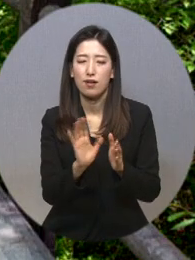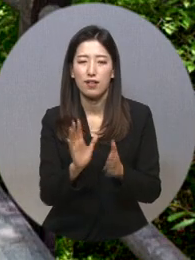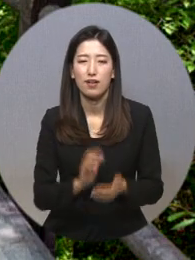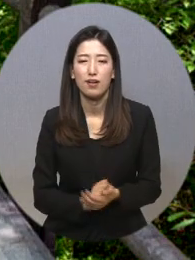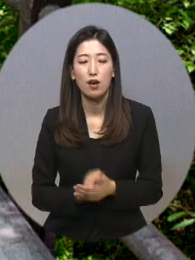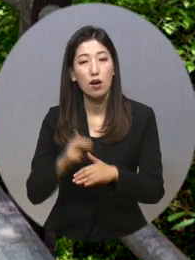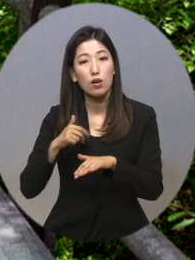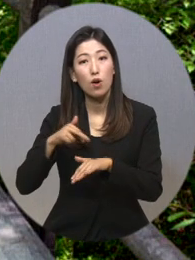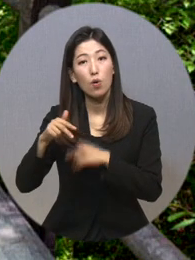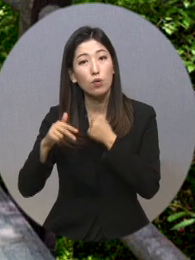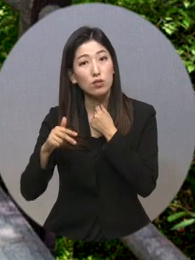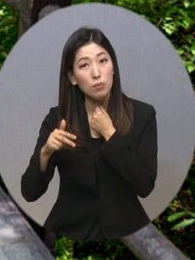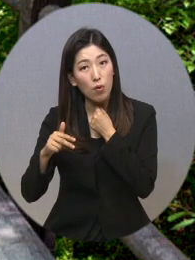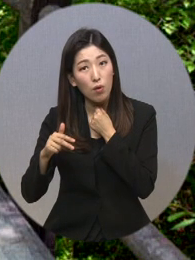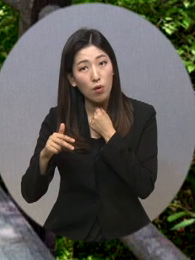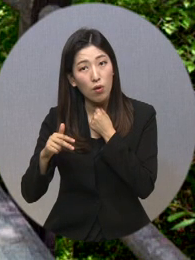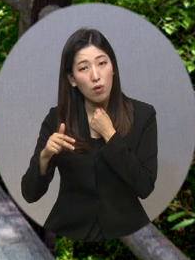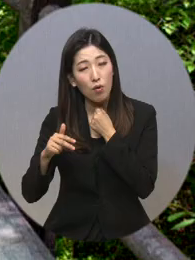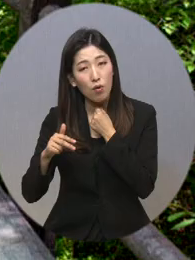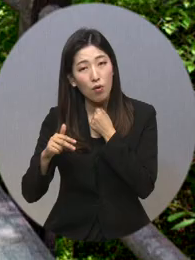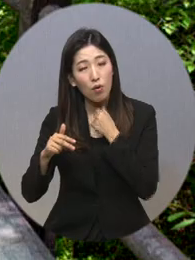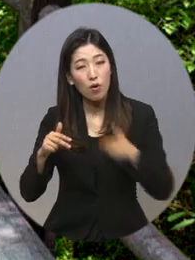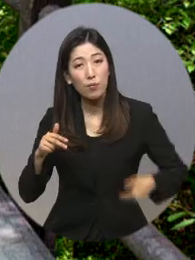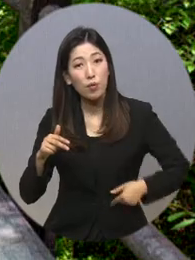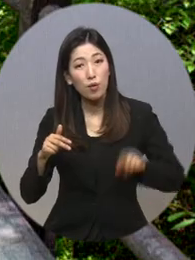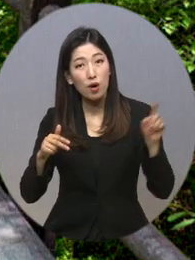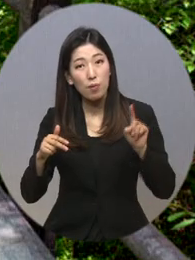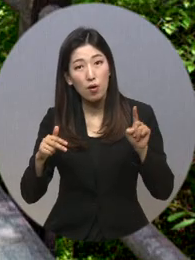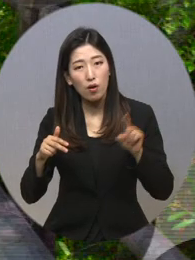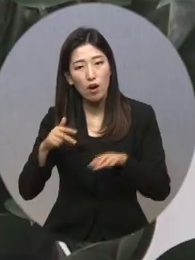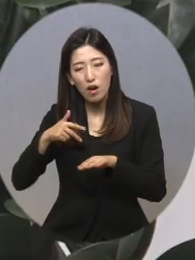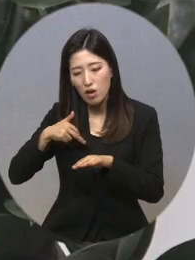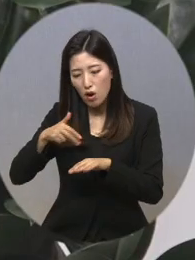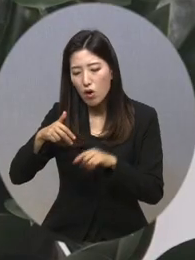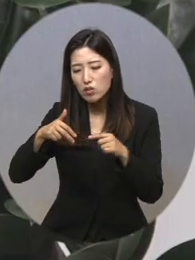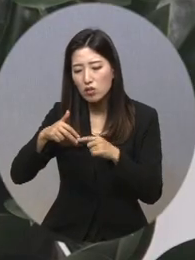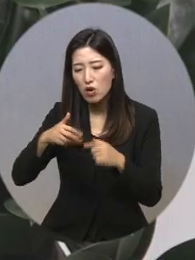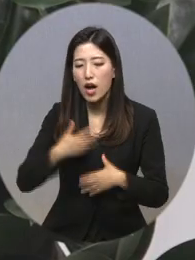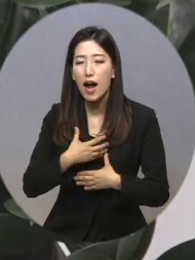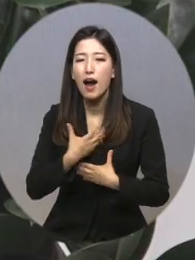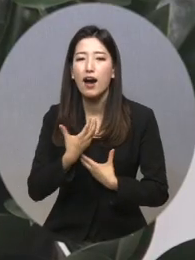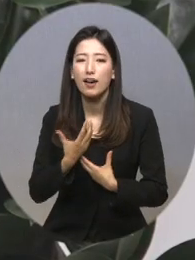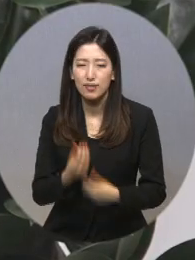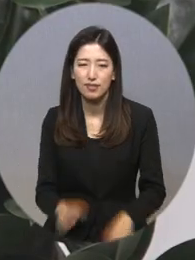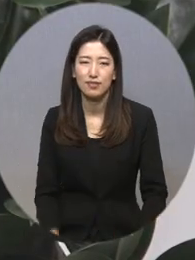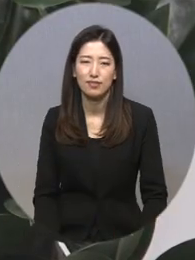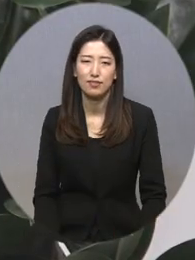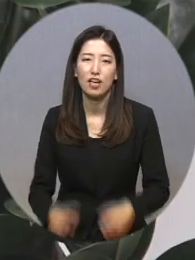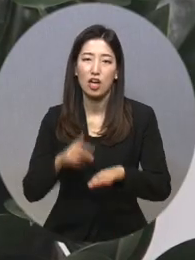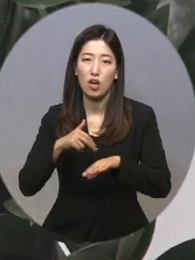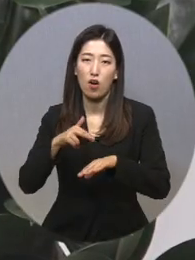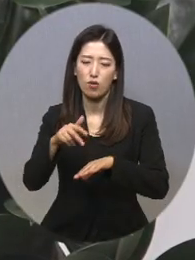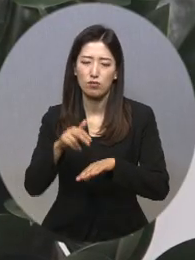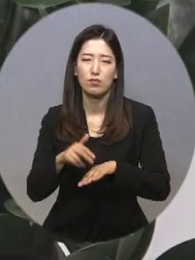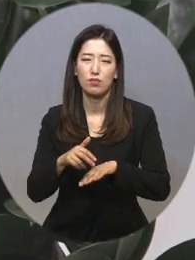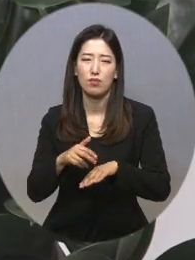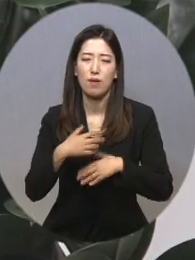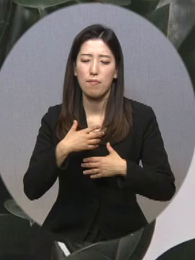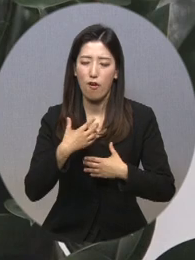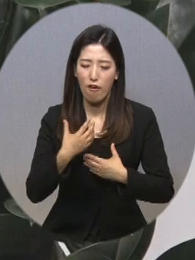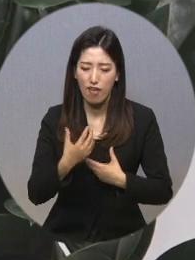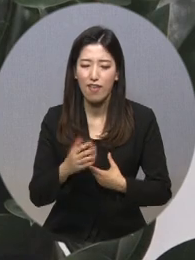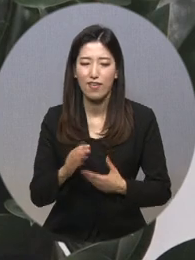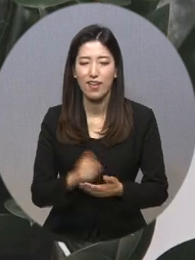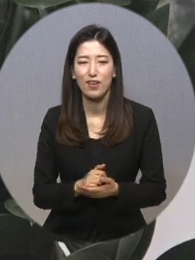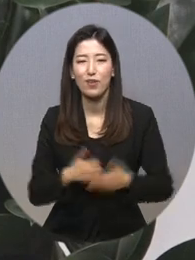싶으려면 어떤 조건이 필요할까요? 우선 걷는 게 안전해야 합니다. 그렇죠. 걷는 게 편안해야 됩니다. 걷는